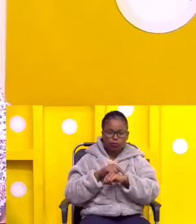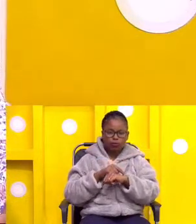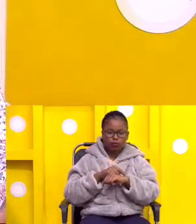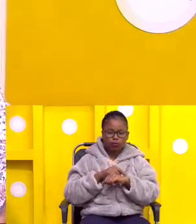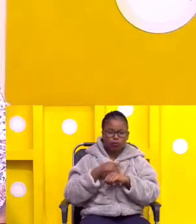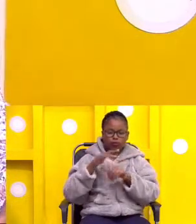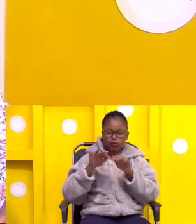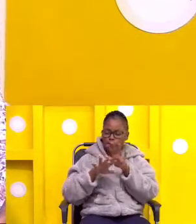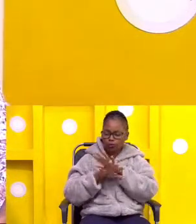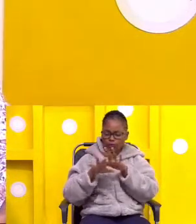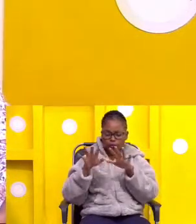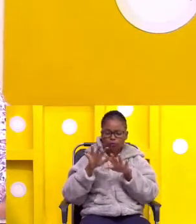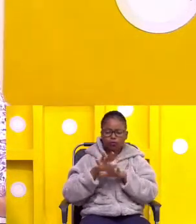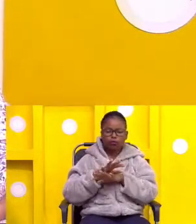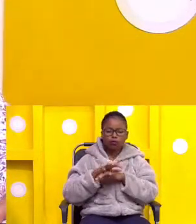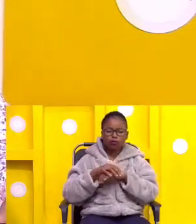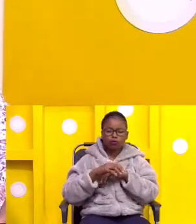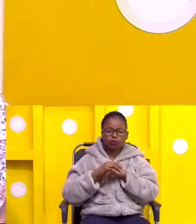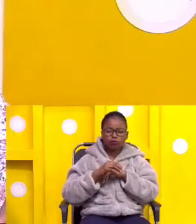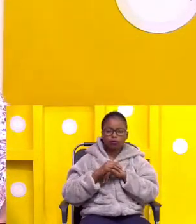na maudu matiganite